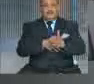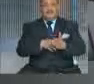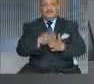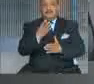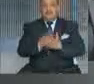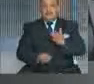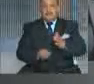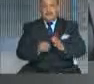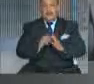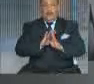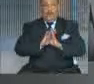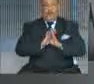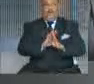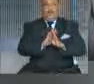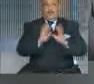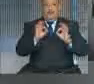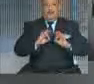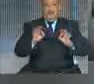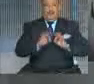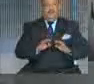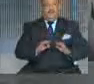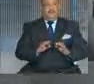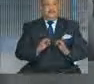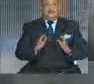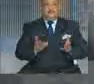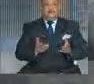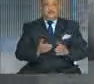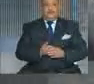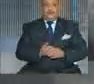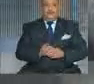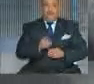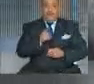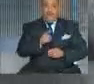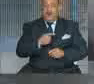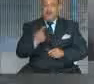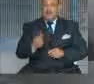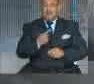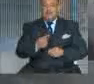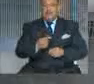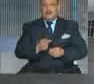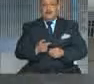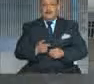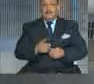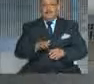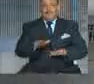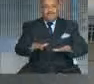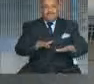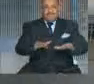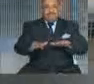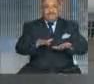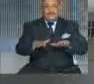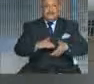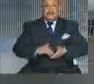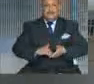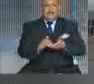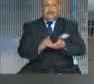يتصرف بسلاسة ولا بطريقة تخليه يلبي طلبات الشباب. يدخل إلى صناديق المؤسسات الشبابية